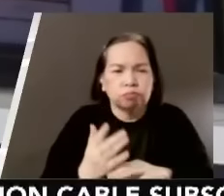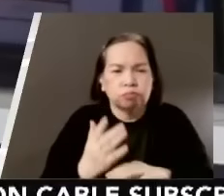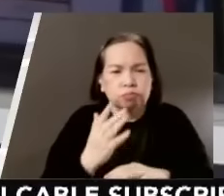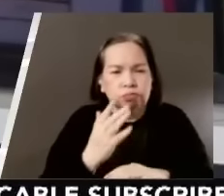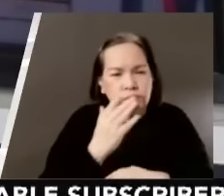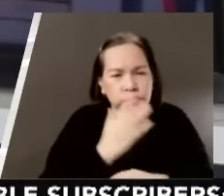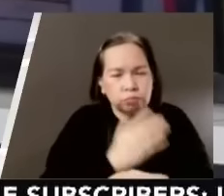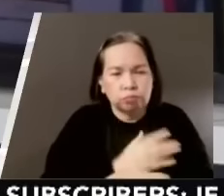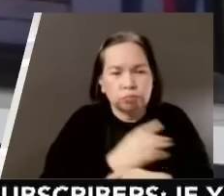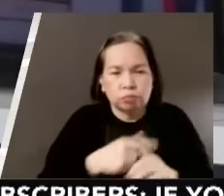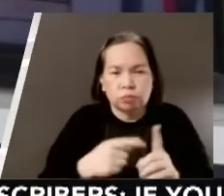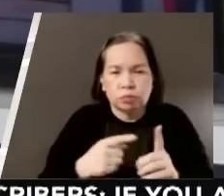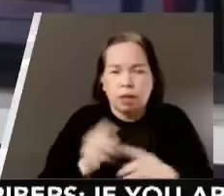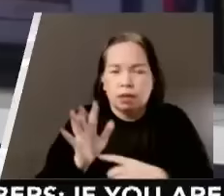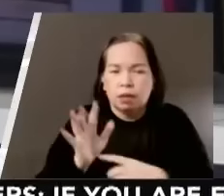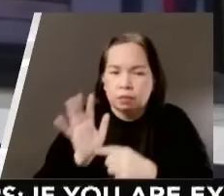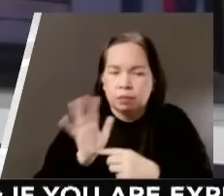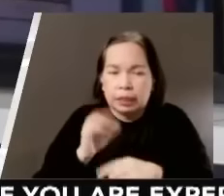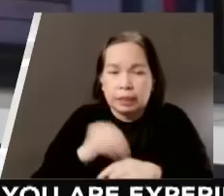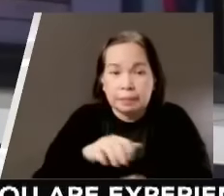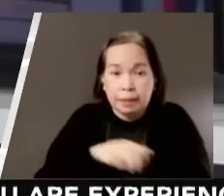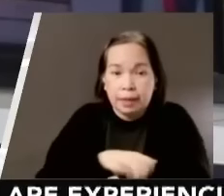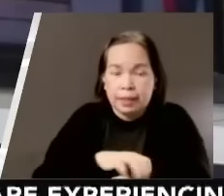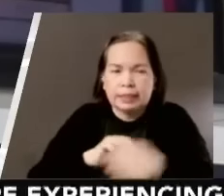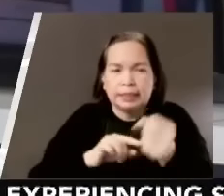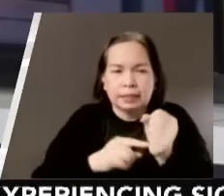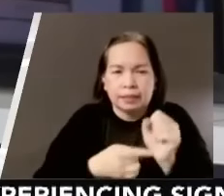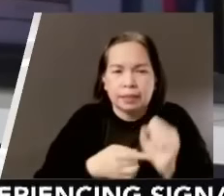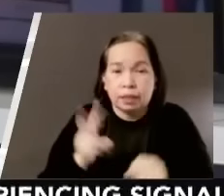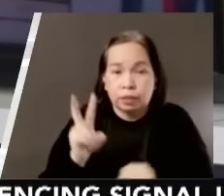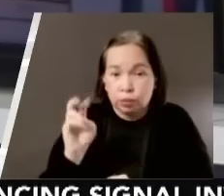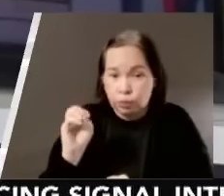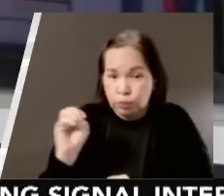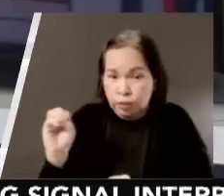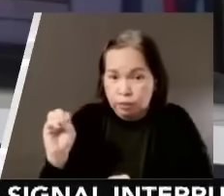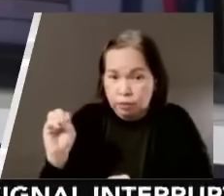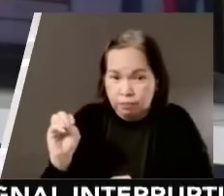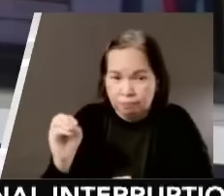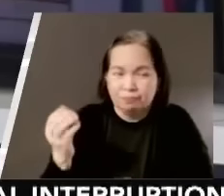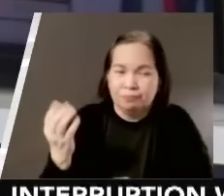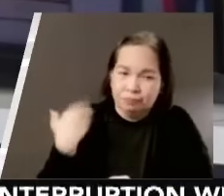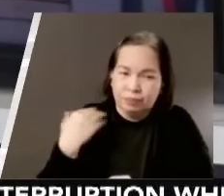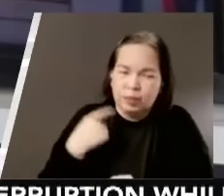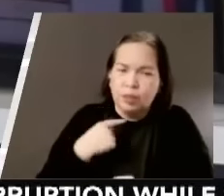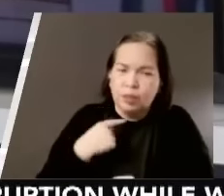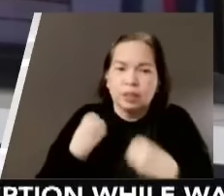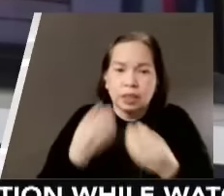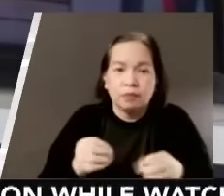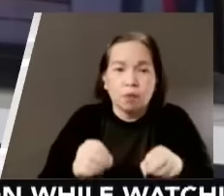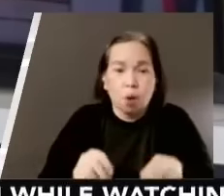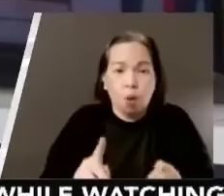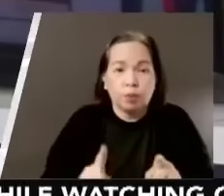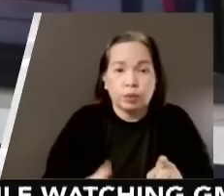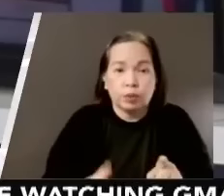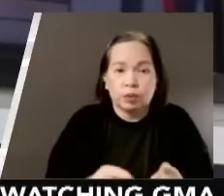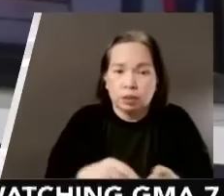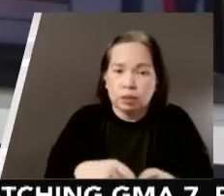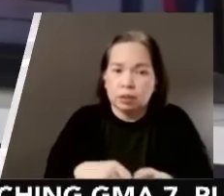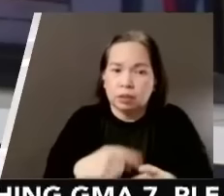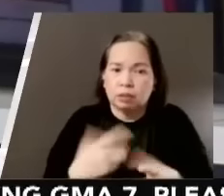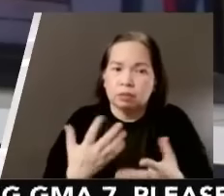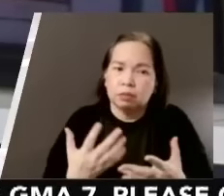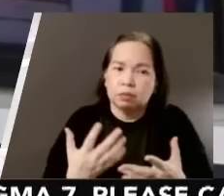taong 2000. Nagbukas na nga yan oportunidad sa ilan na makapagbahagi rin ng karunungan sa ilang